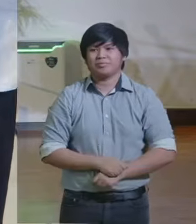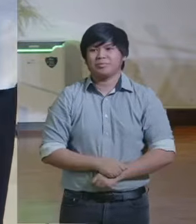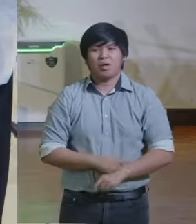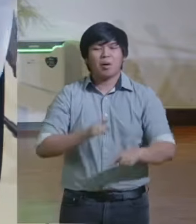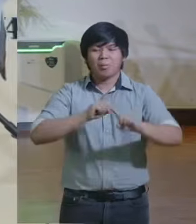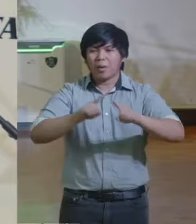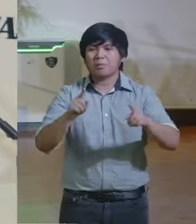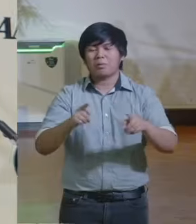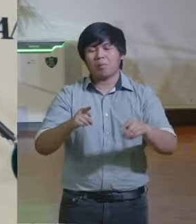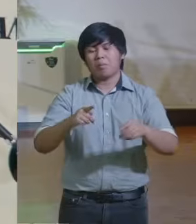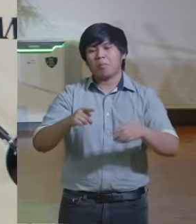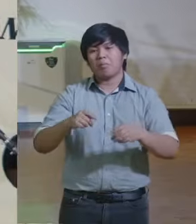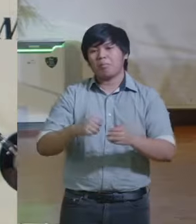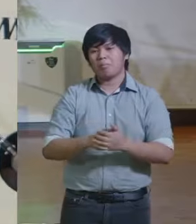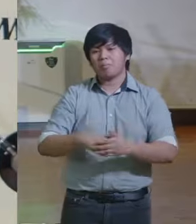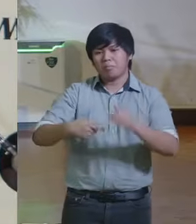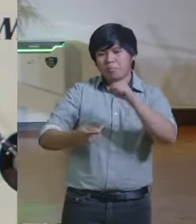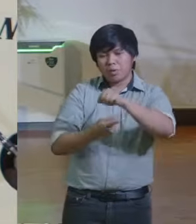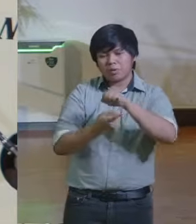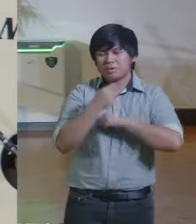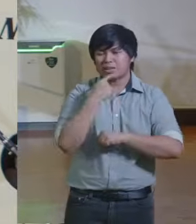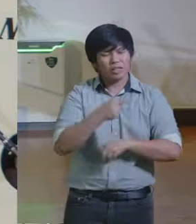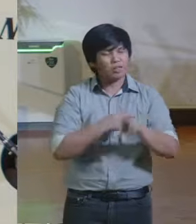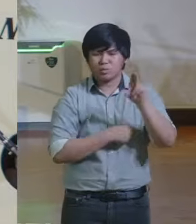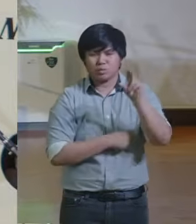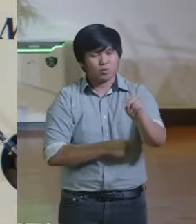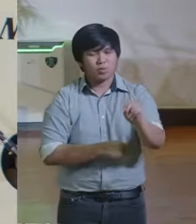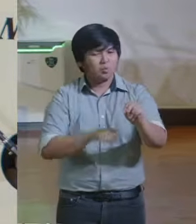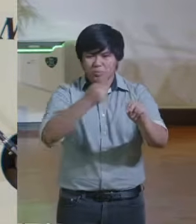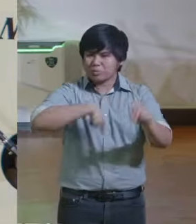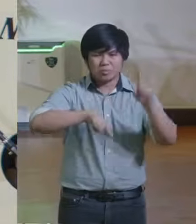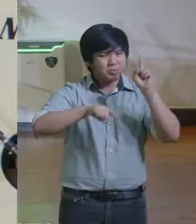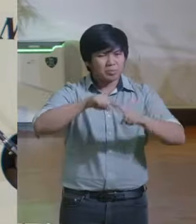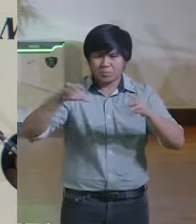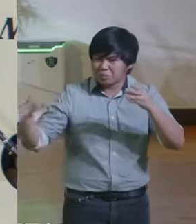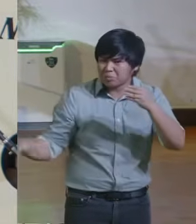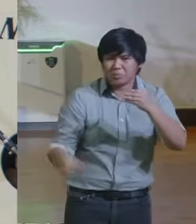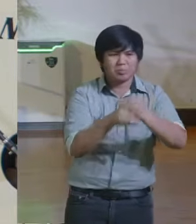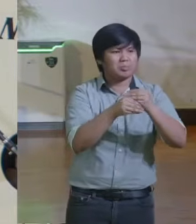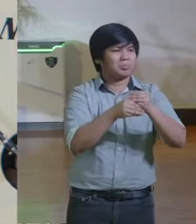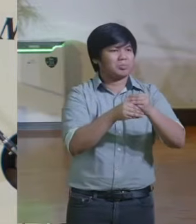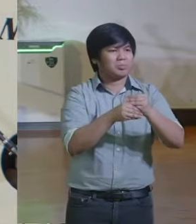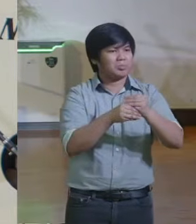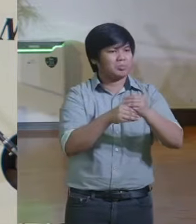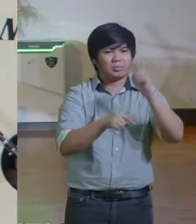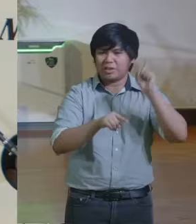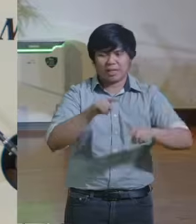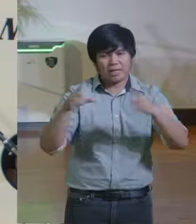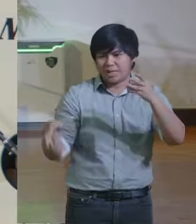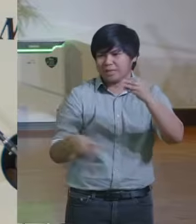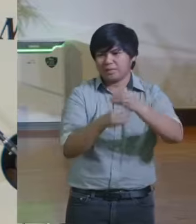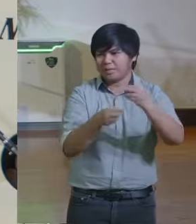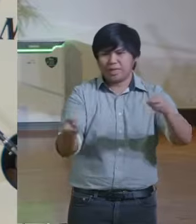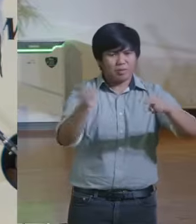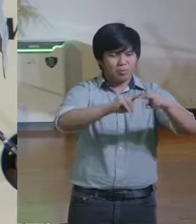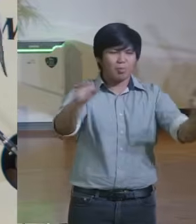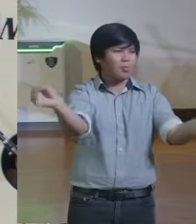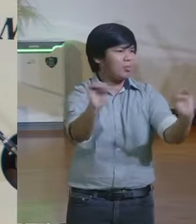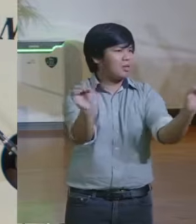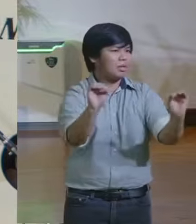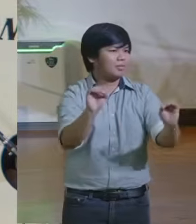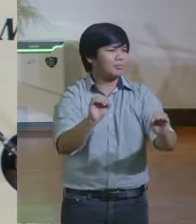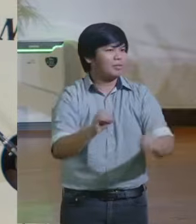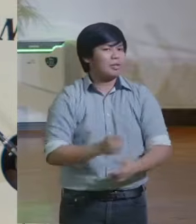ni Pablo dito sa sulat na ito. Ang sabi sa Galatians chapter 5 verse 1,